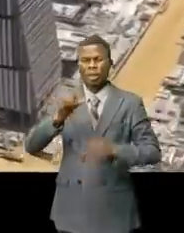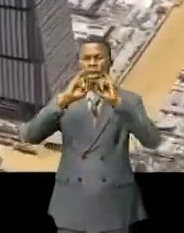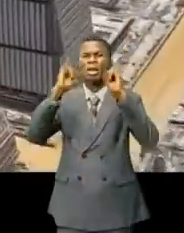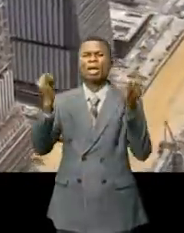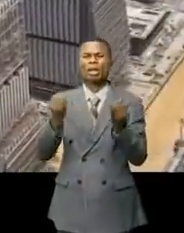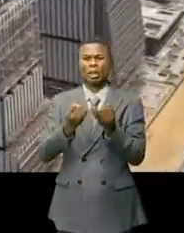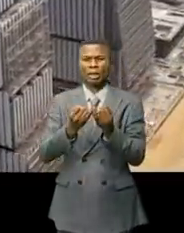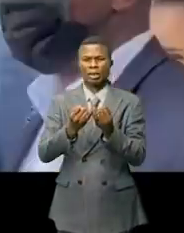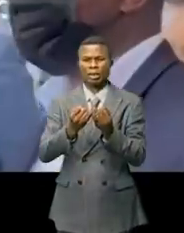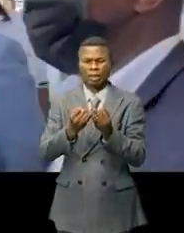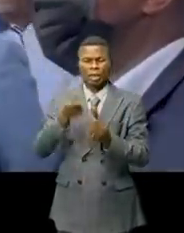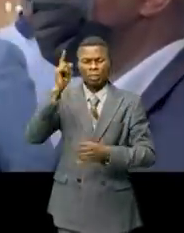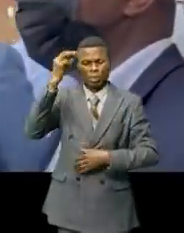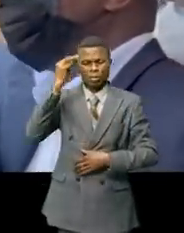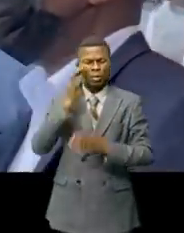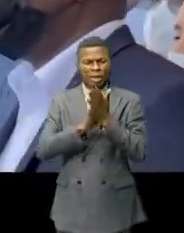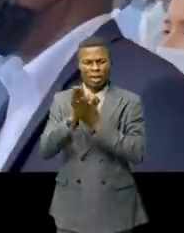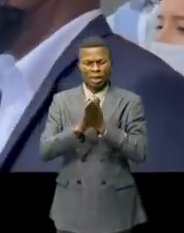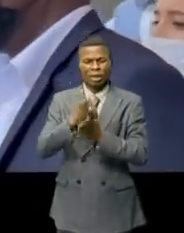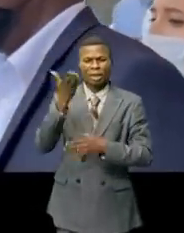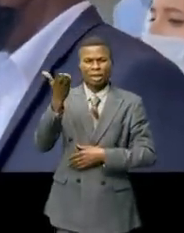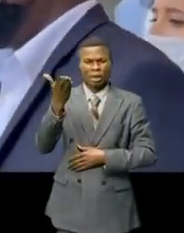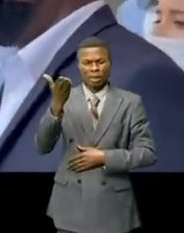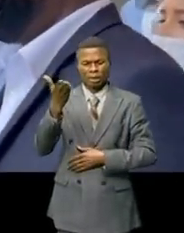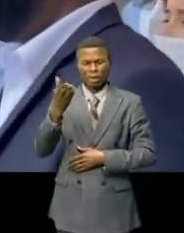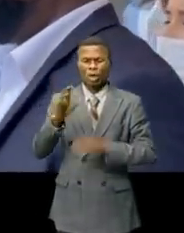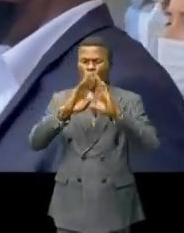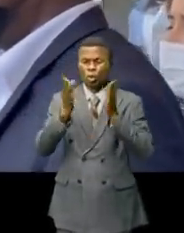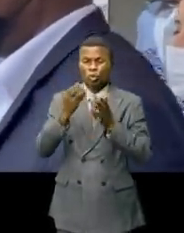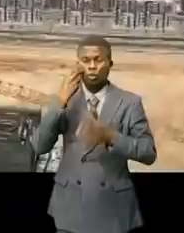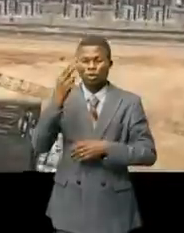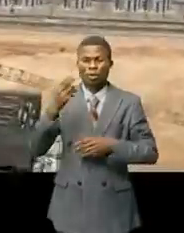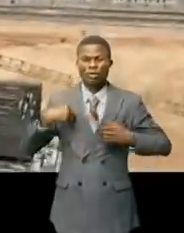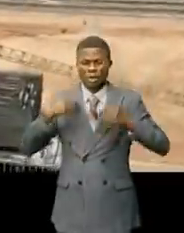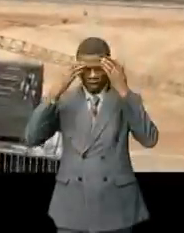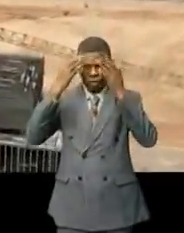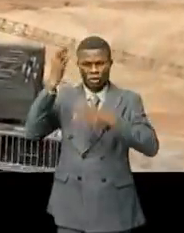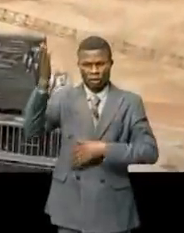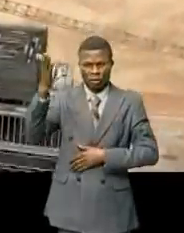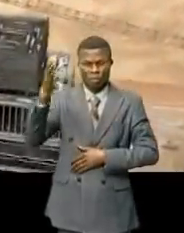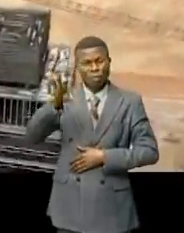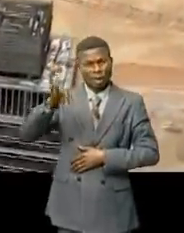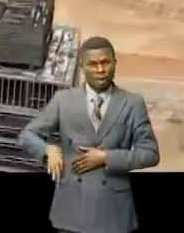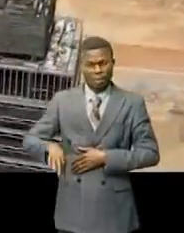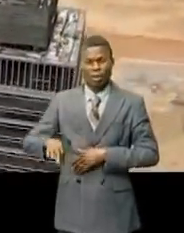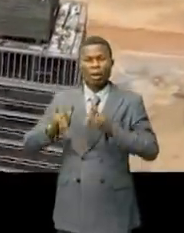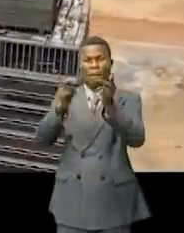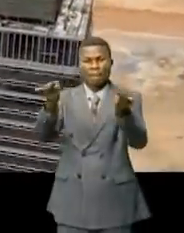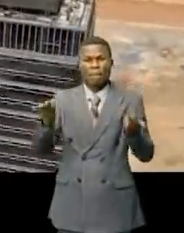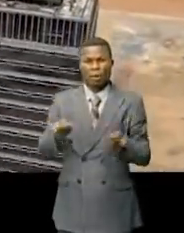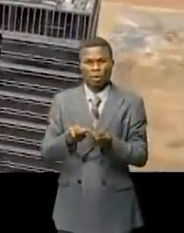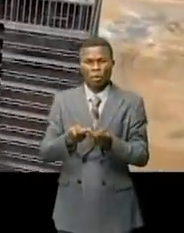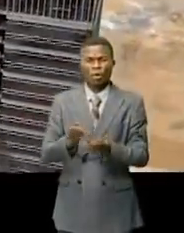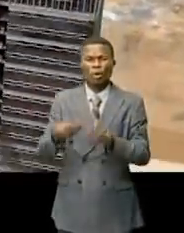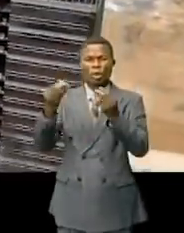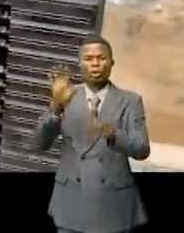a attiré l'attention du pot ministre chef du gouvernement jean michel saint malo condé kenyan visite l'avantagé cette cité et qu'il offre plusieurs